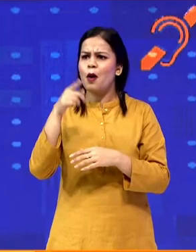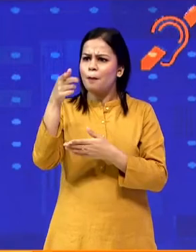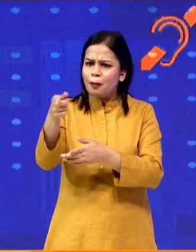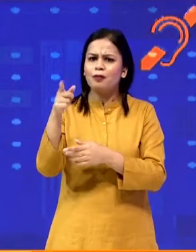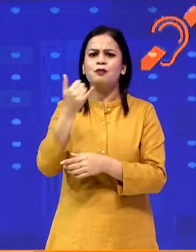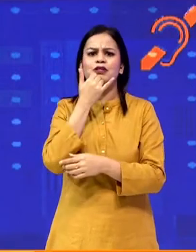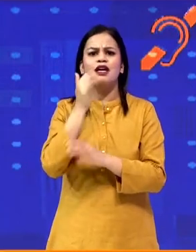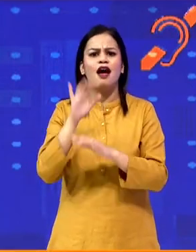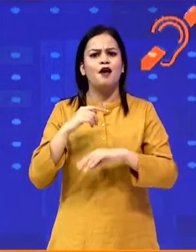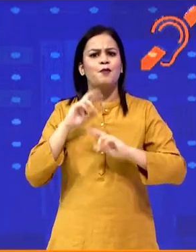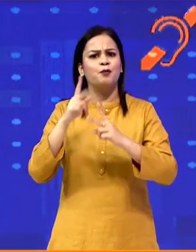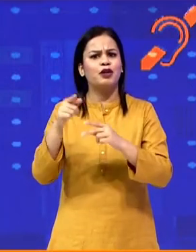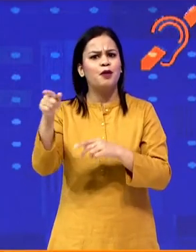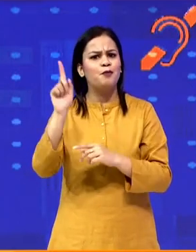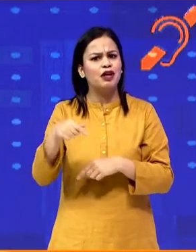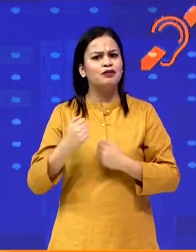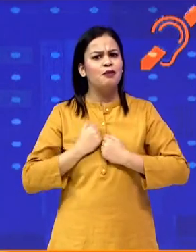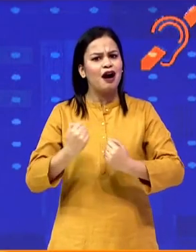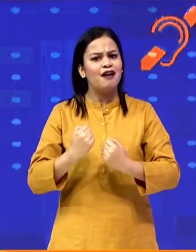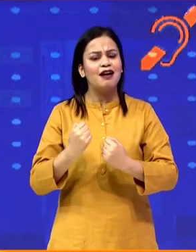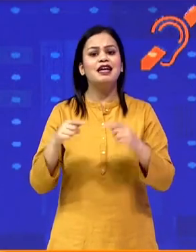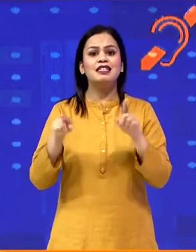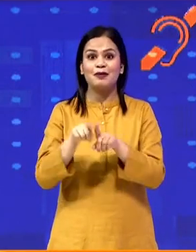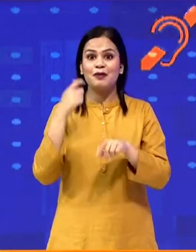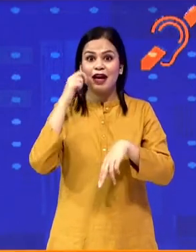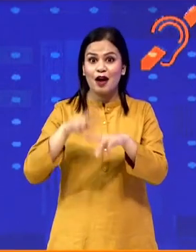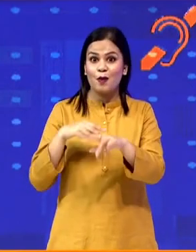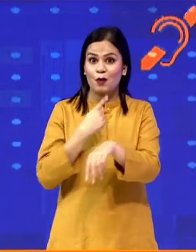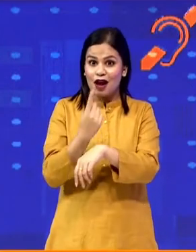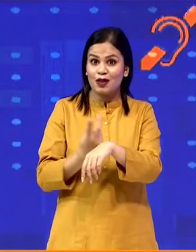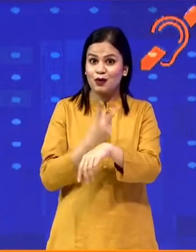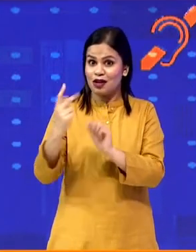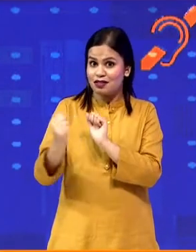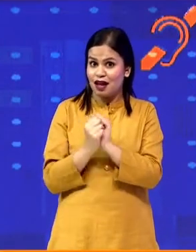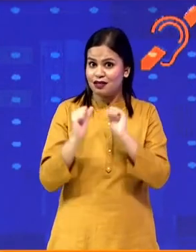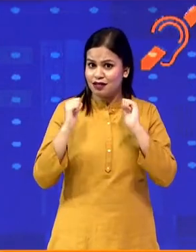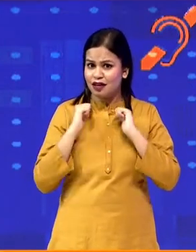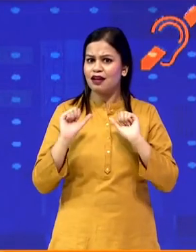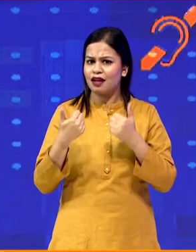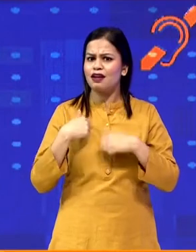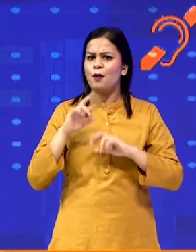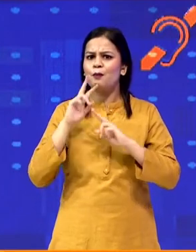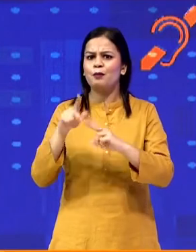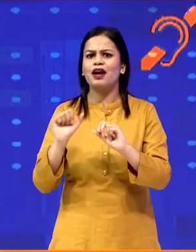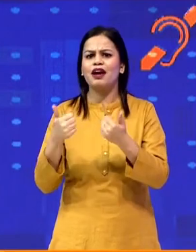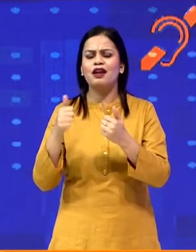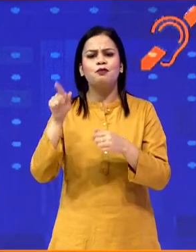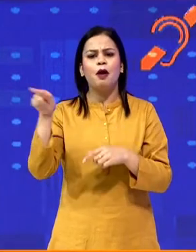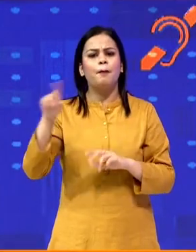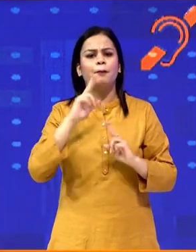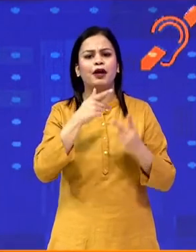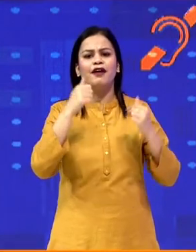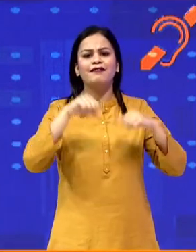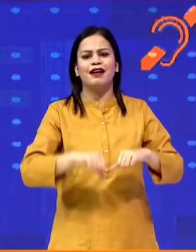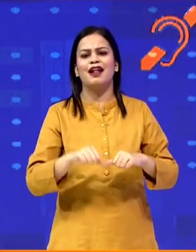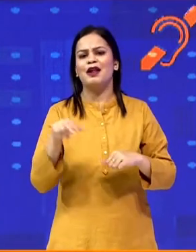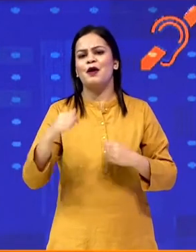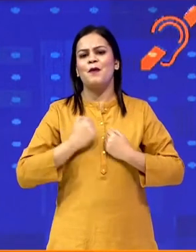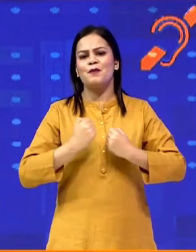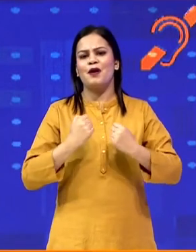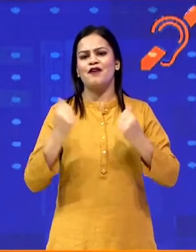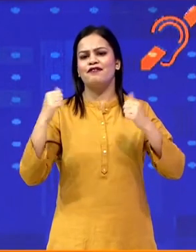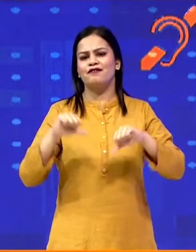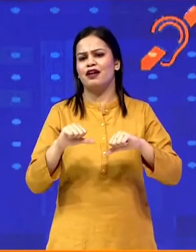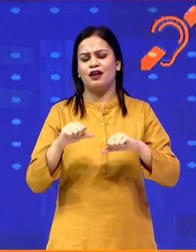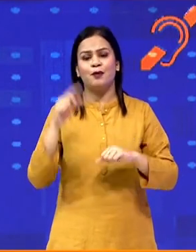एक घंटा बैठेंगे हां की डूबो रहे हैं हमको भी जाना चाहिए था लेकिन हिम्मत भी तो हनी चाहिए वह तो भारत जोड़ो